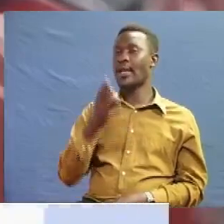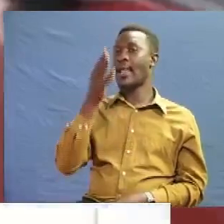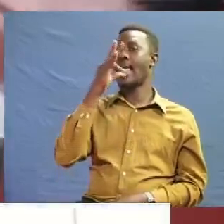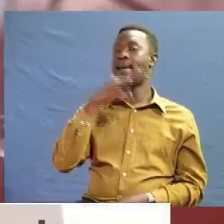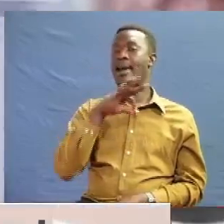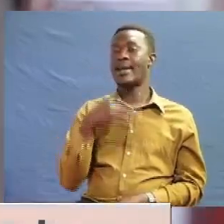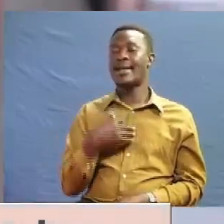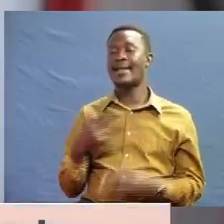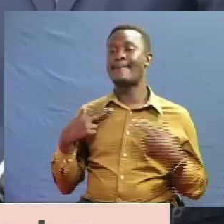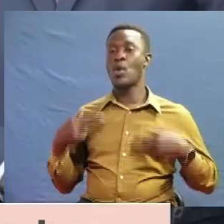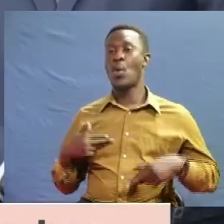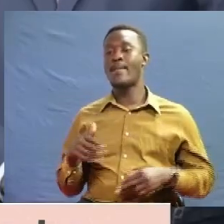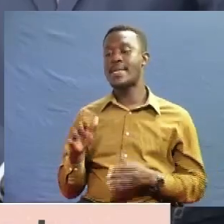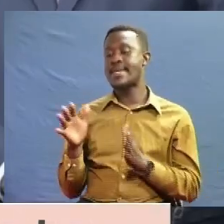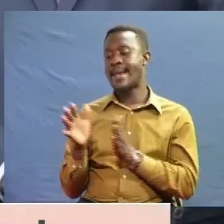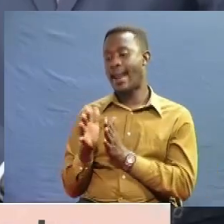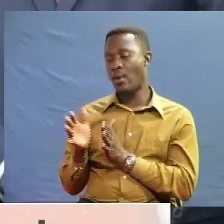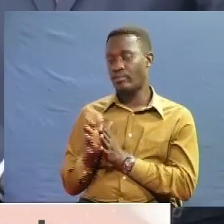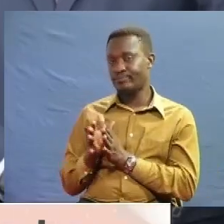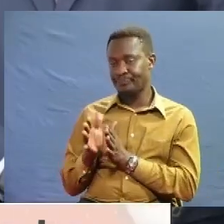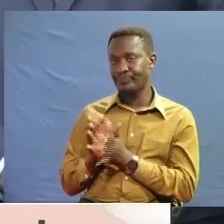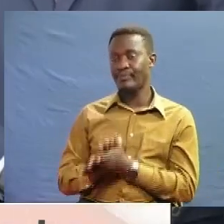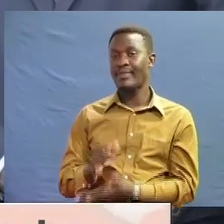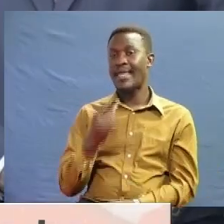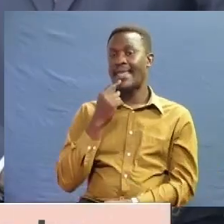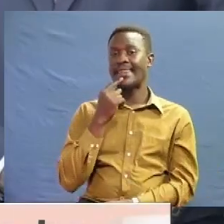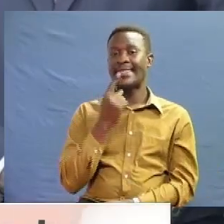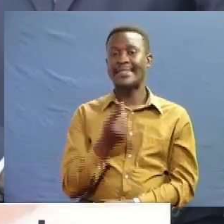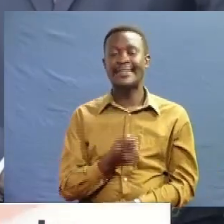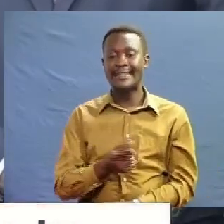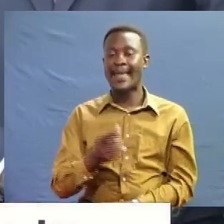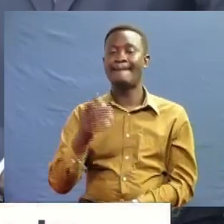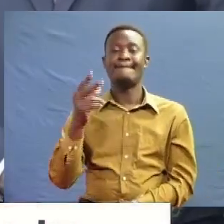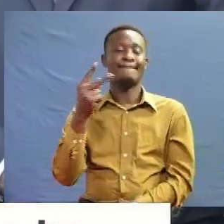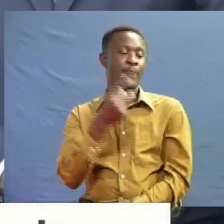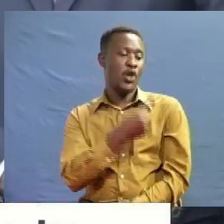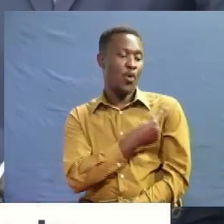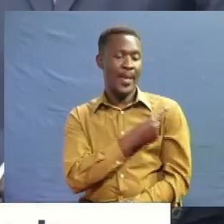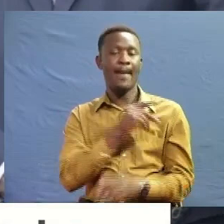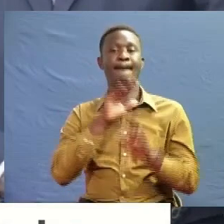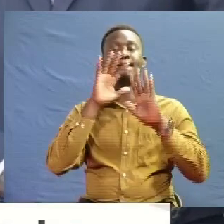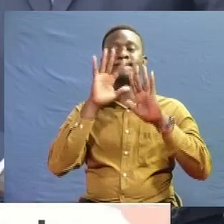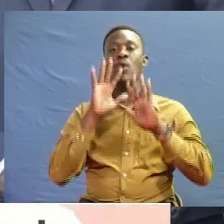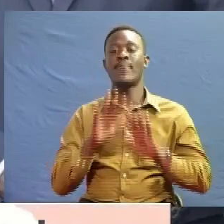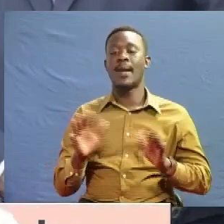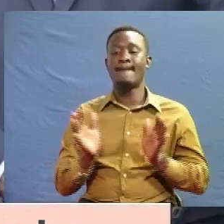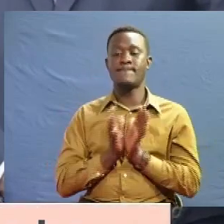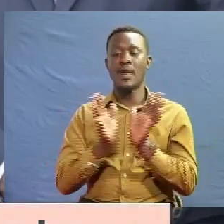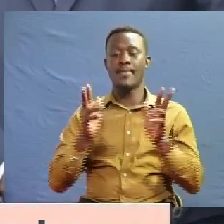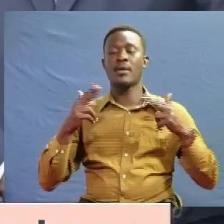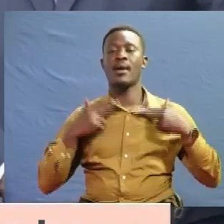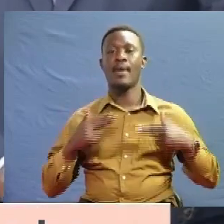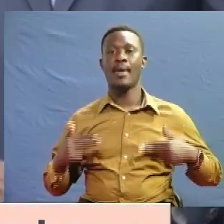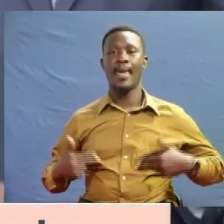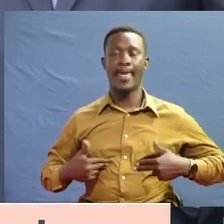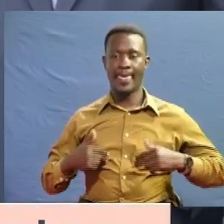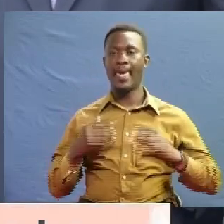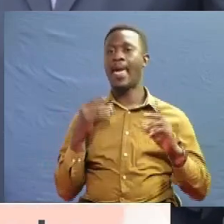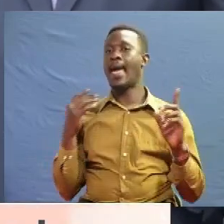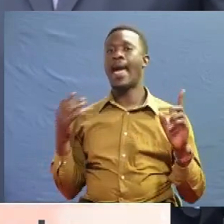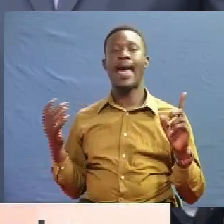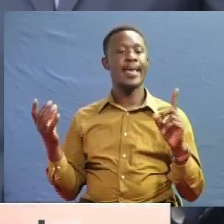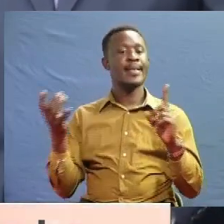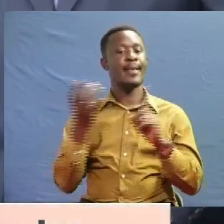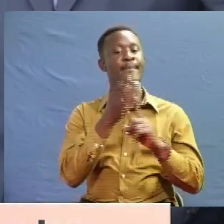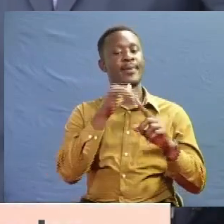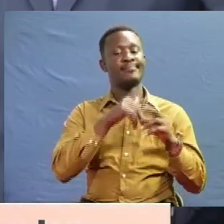afya vilivyopo karibu. If I may say, vaccination is one of the most significant public health achievements in